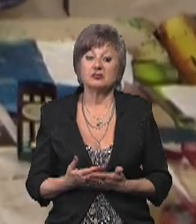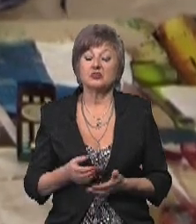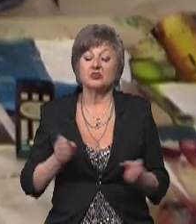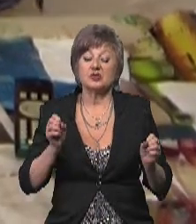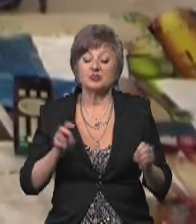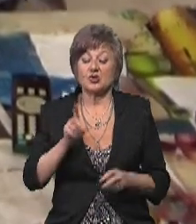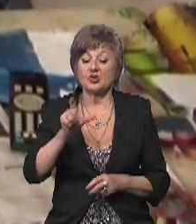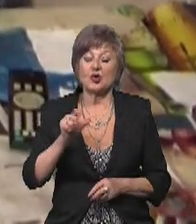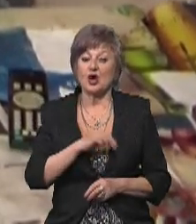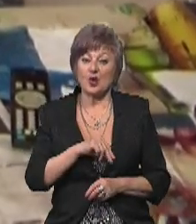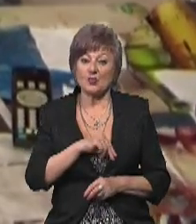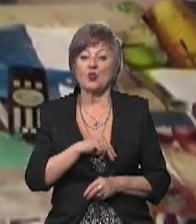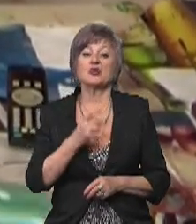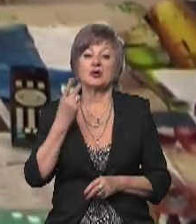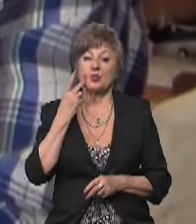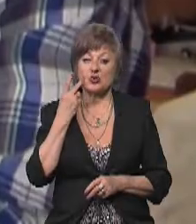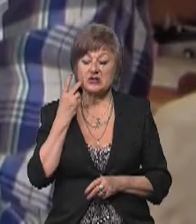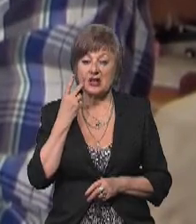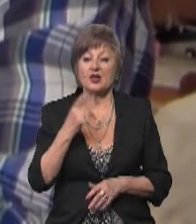Вони кожен день на адресі,